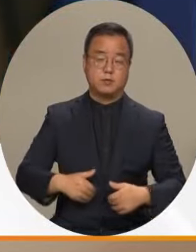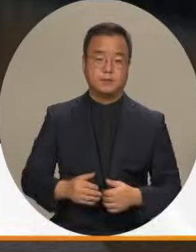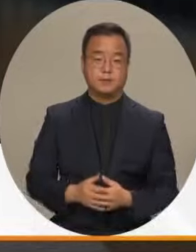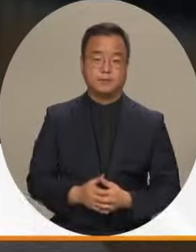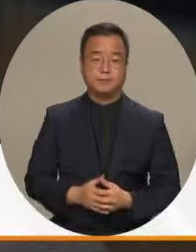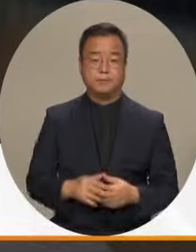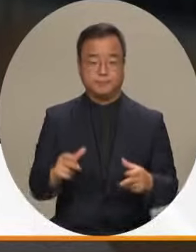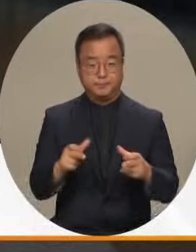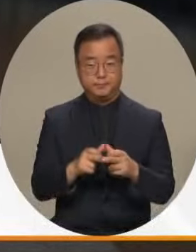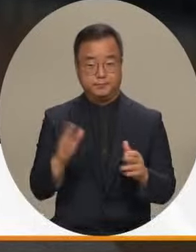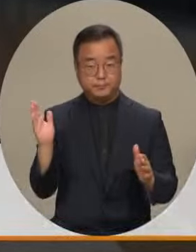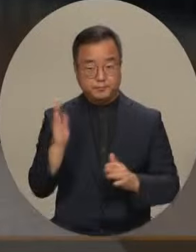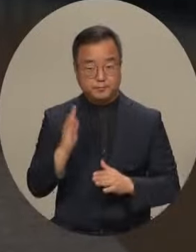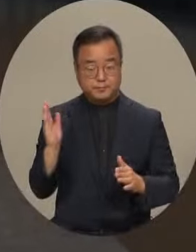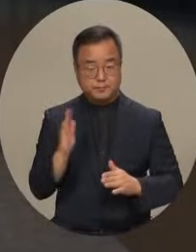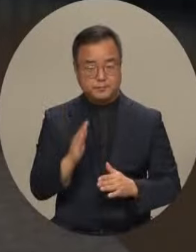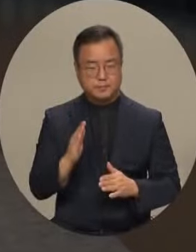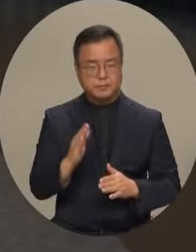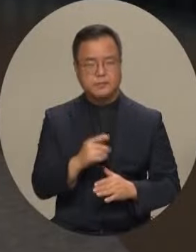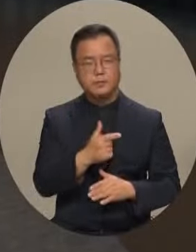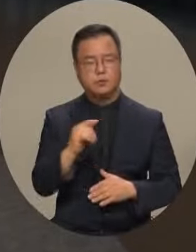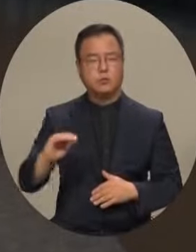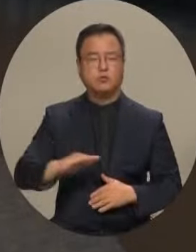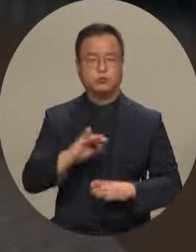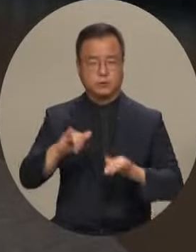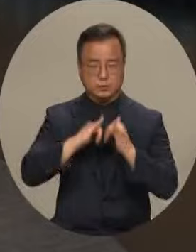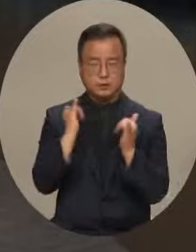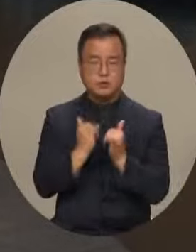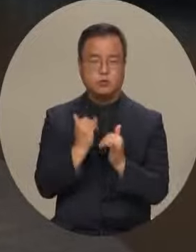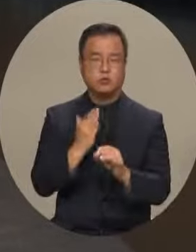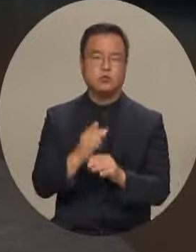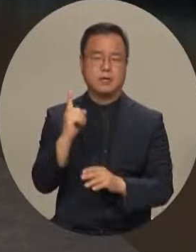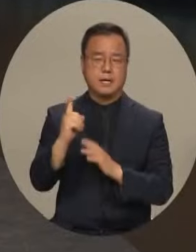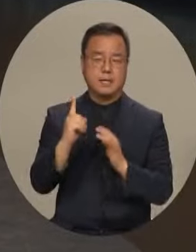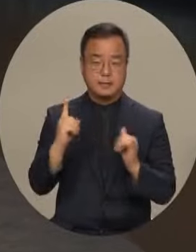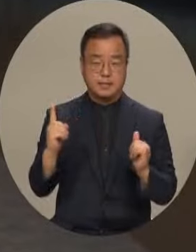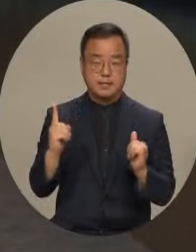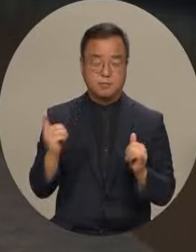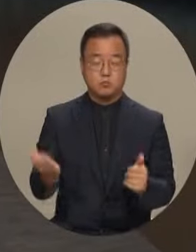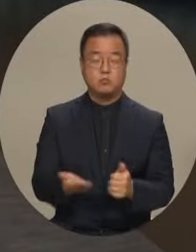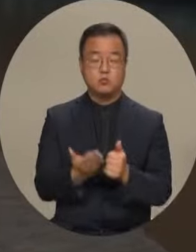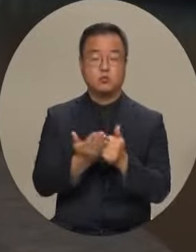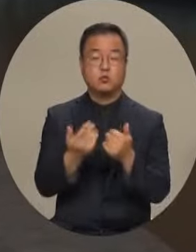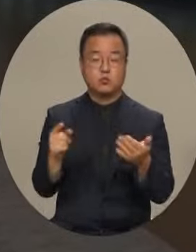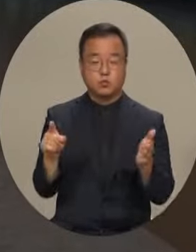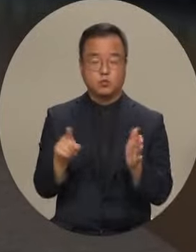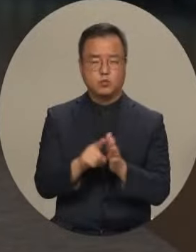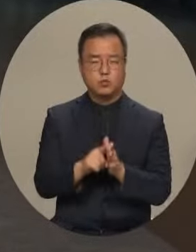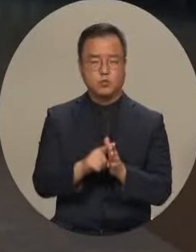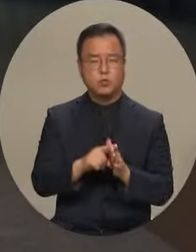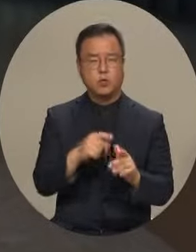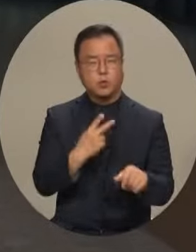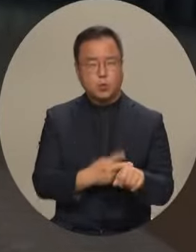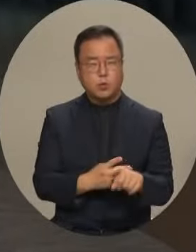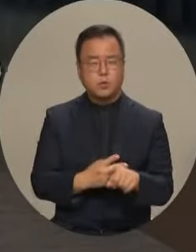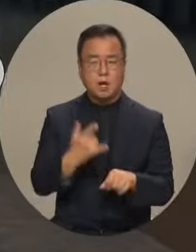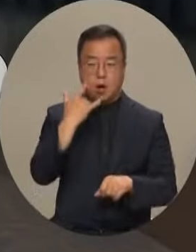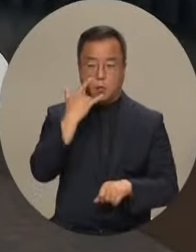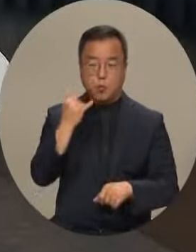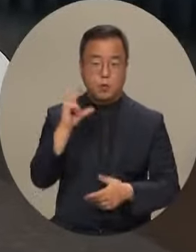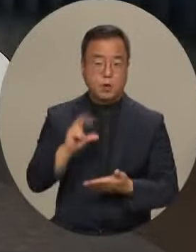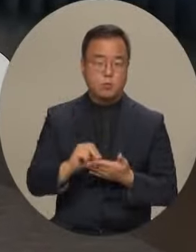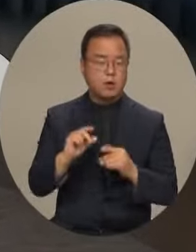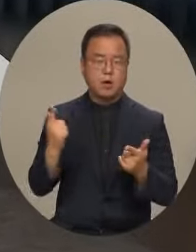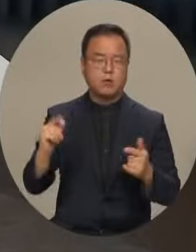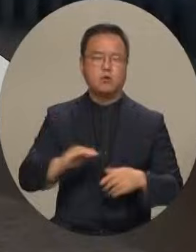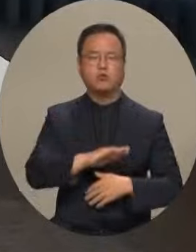장애 학생을 우리 사회의 일원으로 키우기 위한 교육이 단지 특수교사나 학부모만의 문제가 아니고 우리 모두의